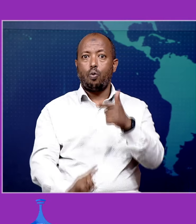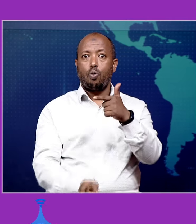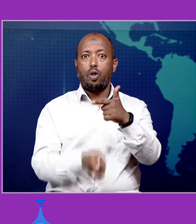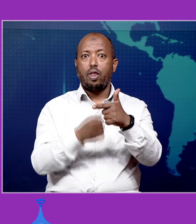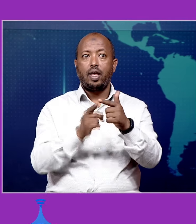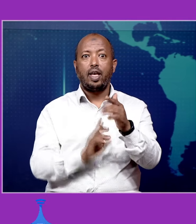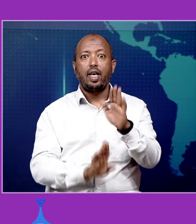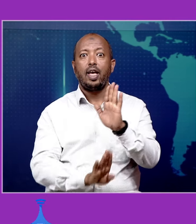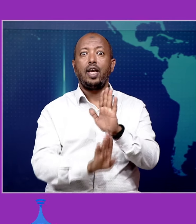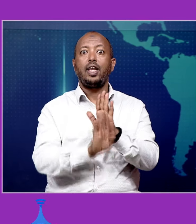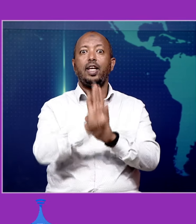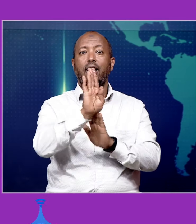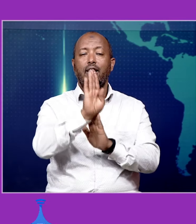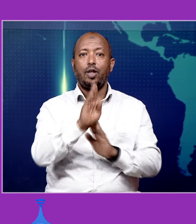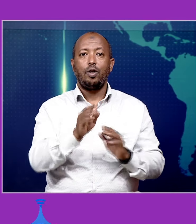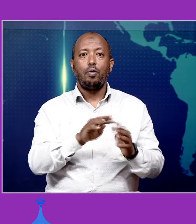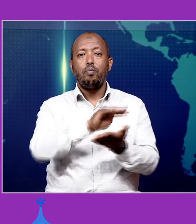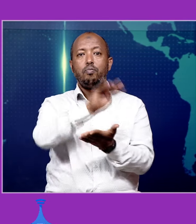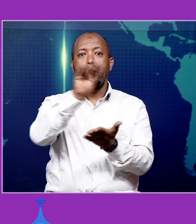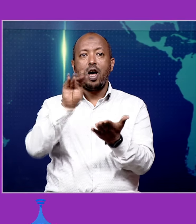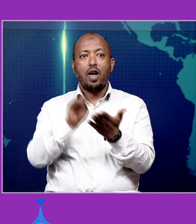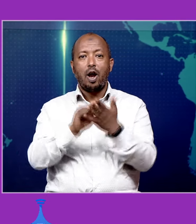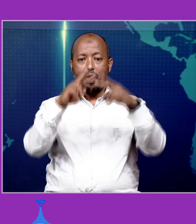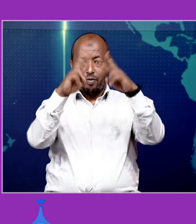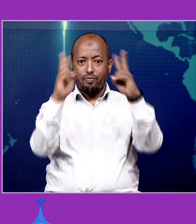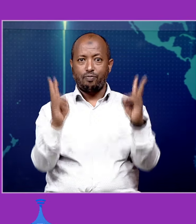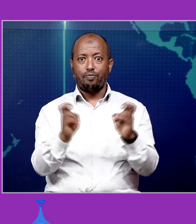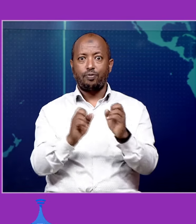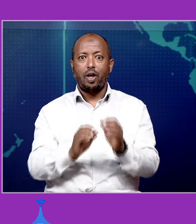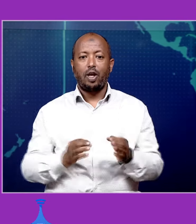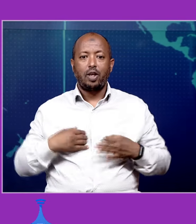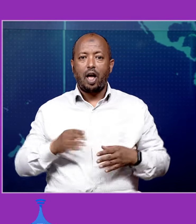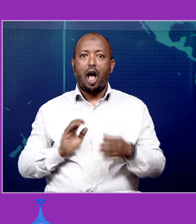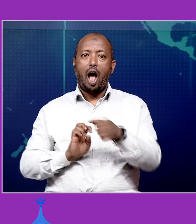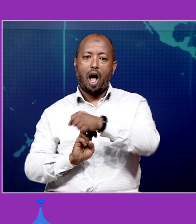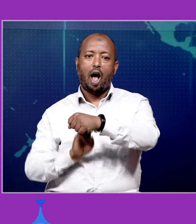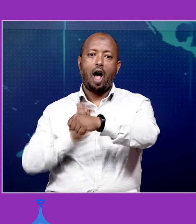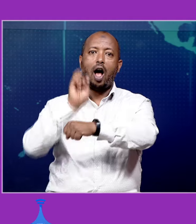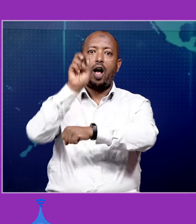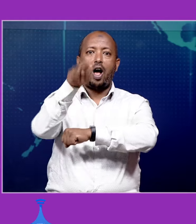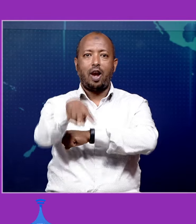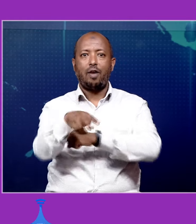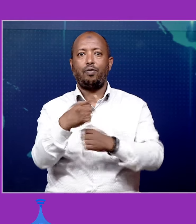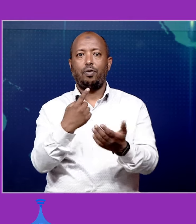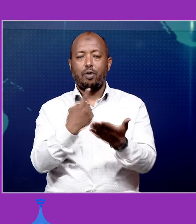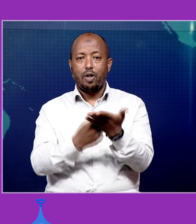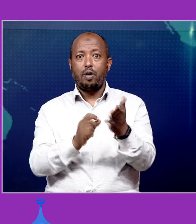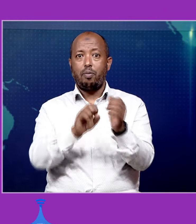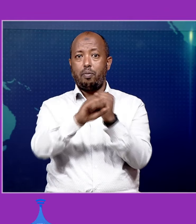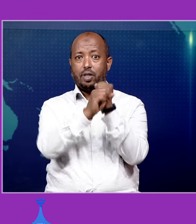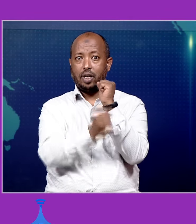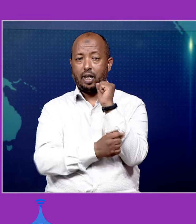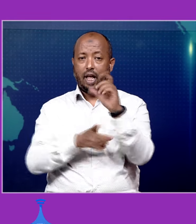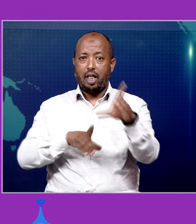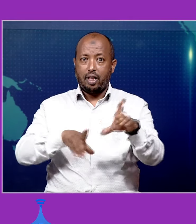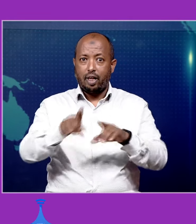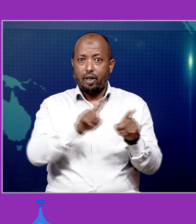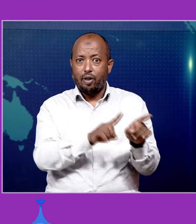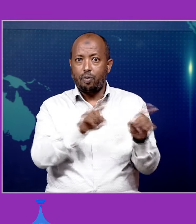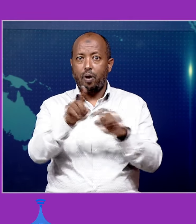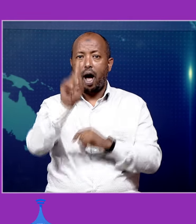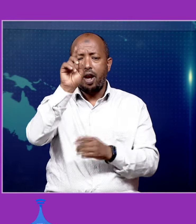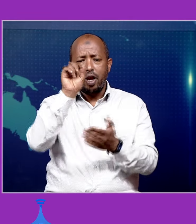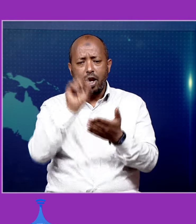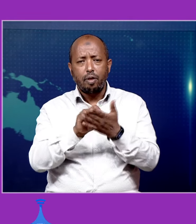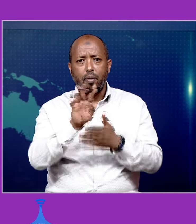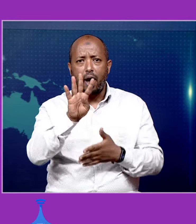ادغت مرفتش اگر ول مالت نو ورژن توی ول نو هلنیا بعضی هو مسیرت آن نت آرت